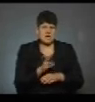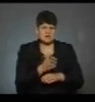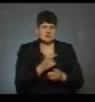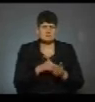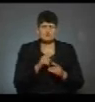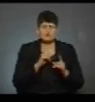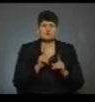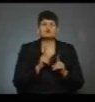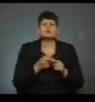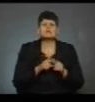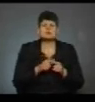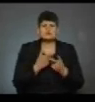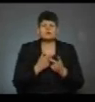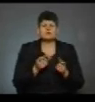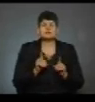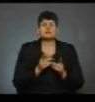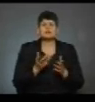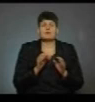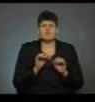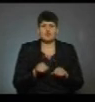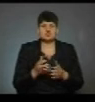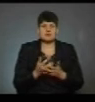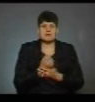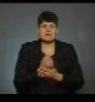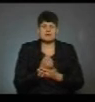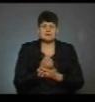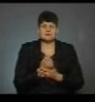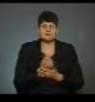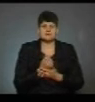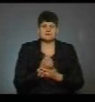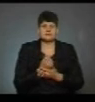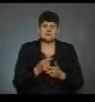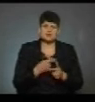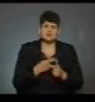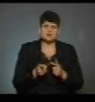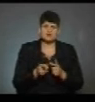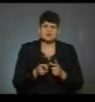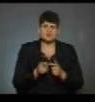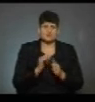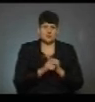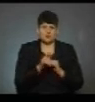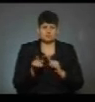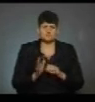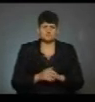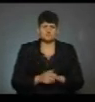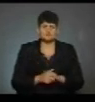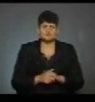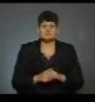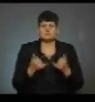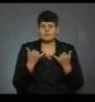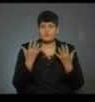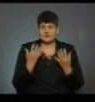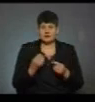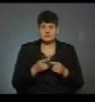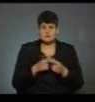міської ради. Скажіть, що це за інформація, де можна знайти і чи власне про кожного споживача? На сьогоднішній